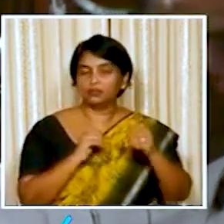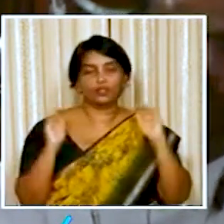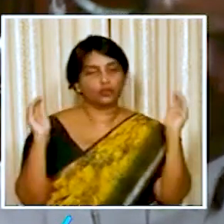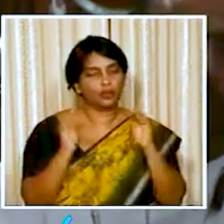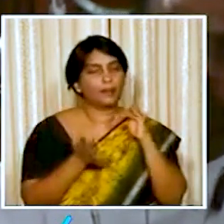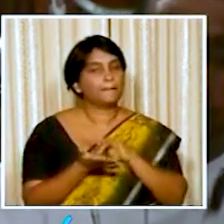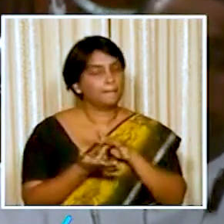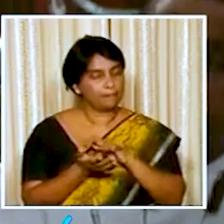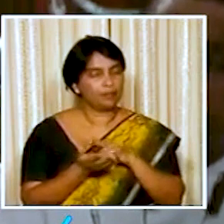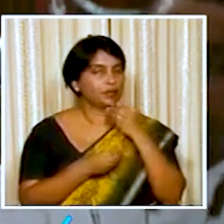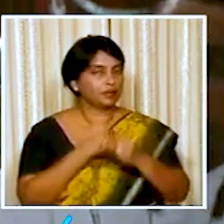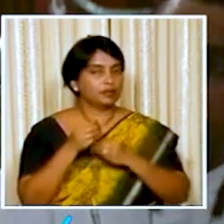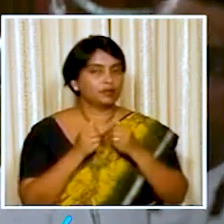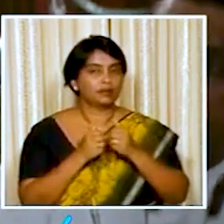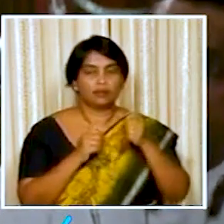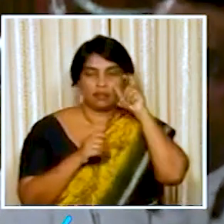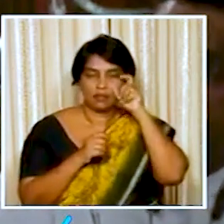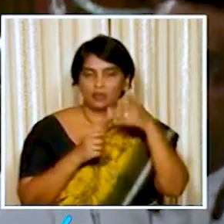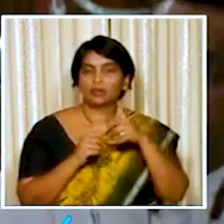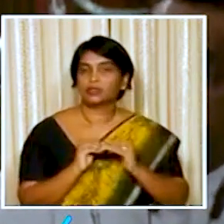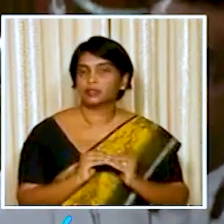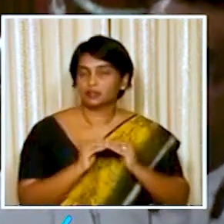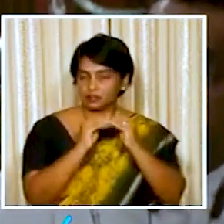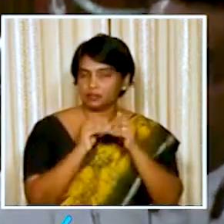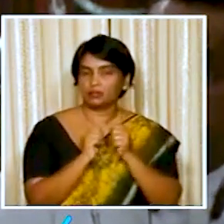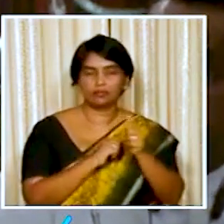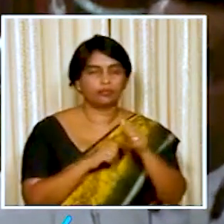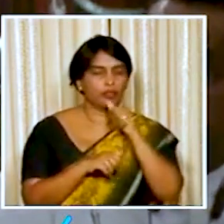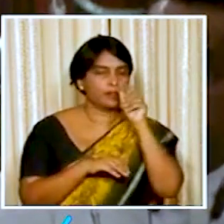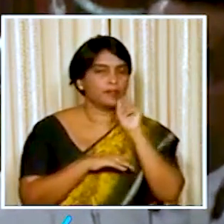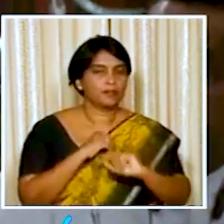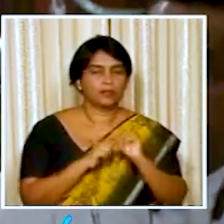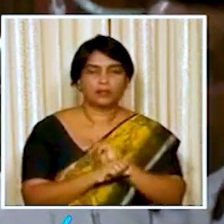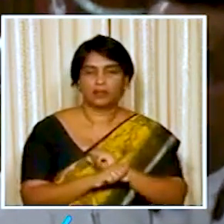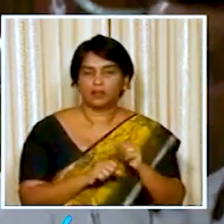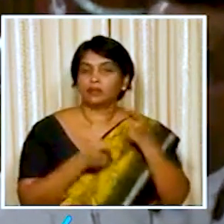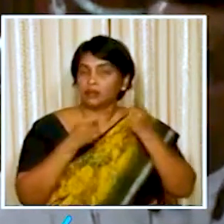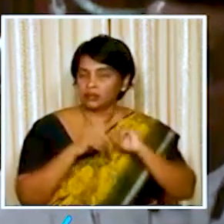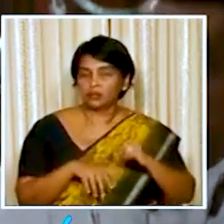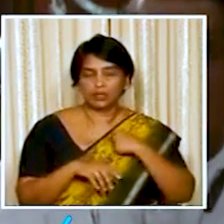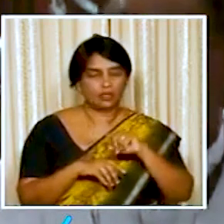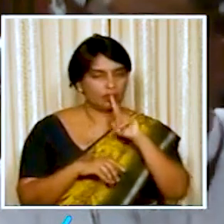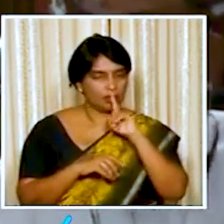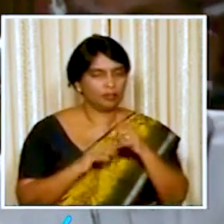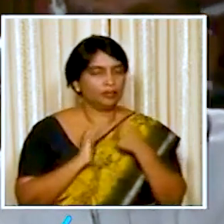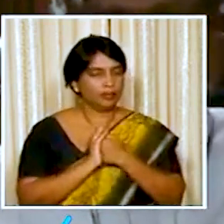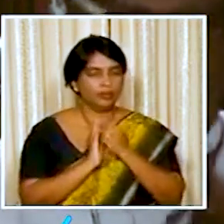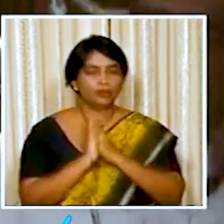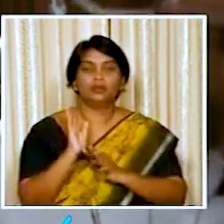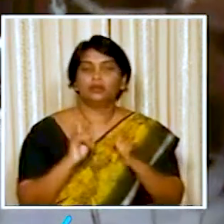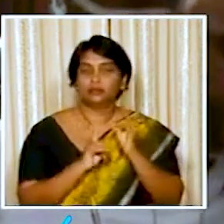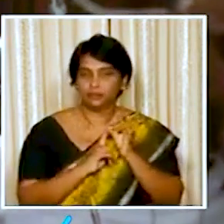madhyam parmana vyaparika බලාගන්න ඒ සංවර්ධනය කරන්න කිසිම සැලැස්මක් නැති නිසා ඊළඟ මම කිව්වා මුලාසුනාරට